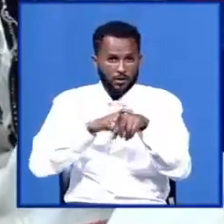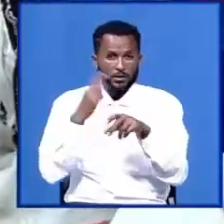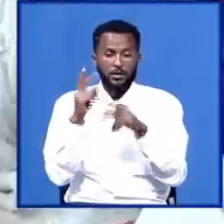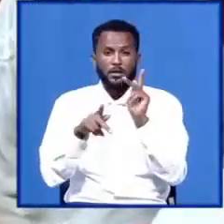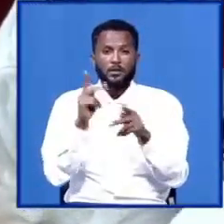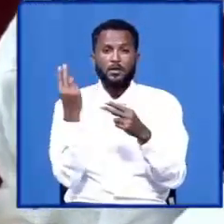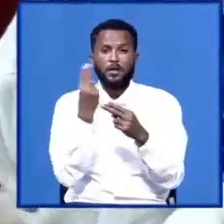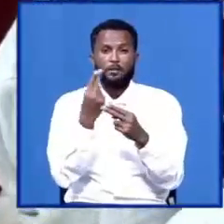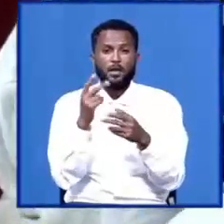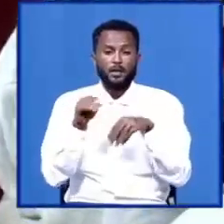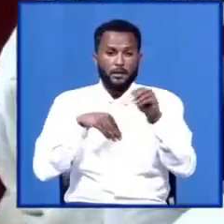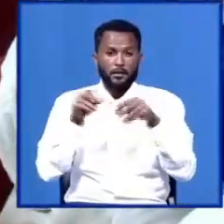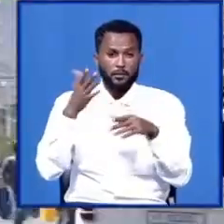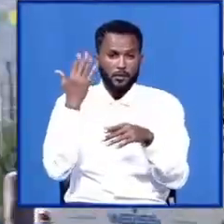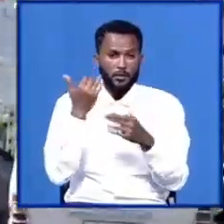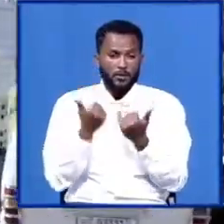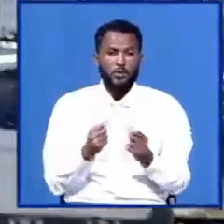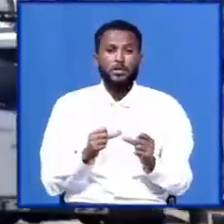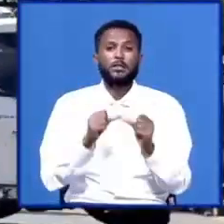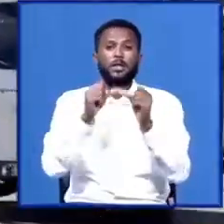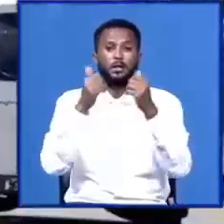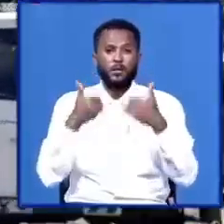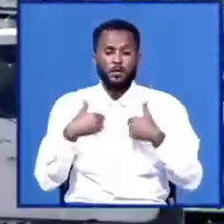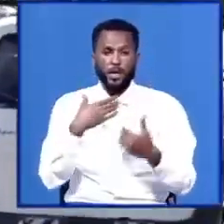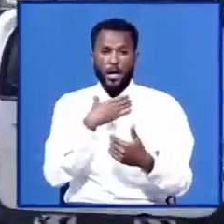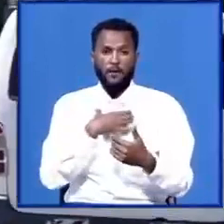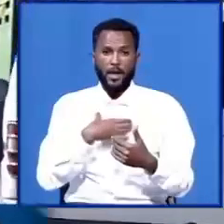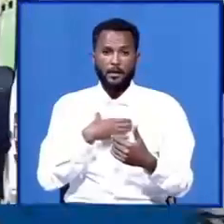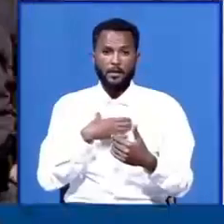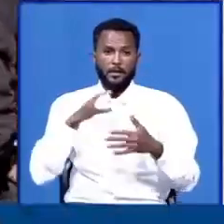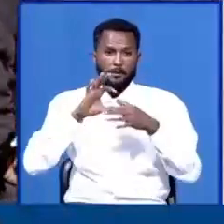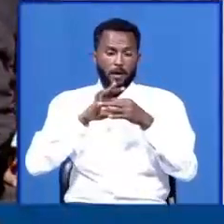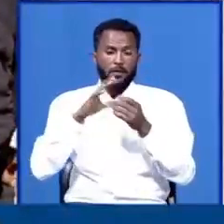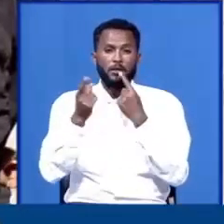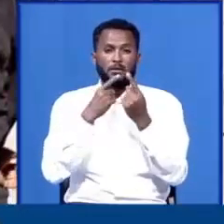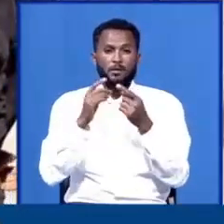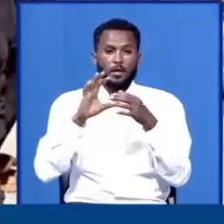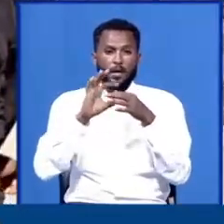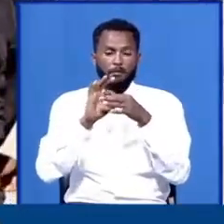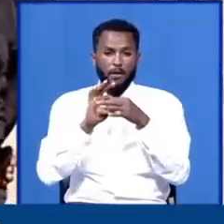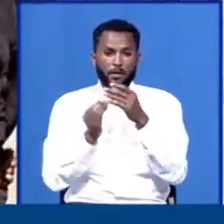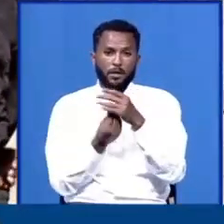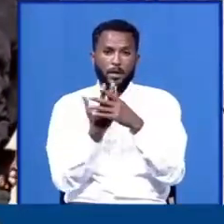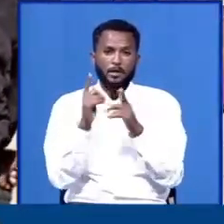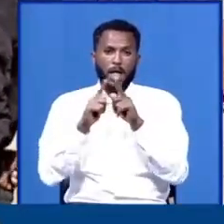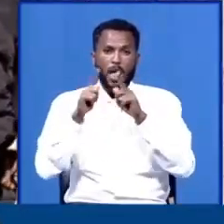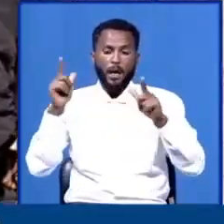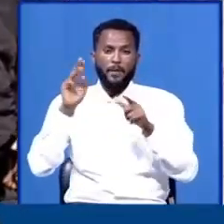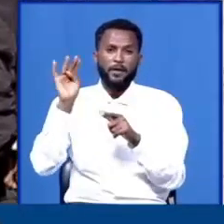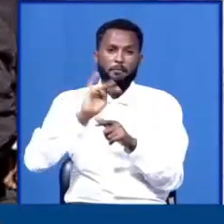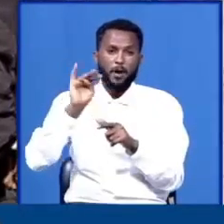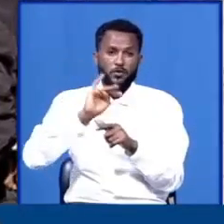ስራሕቲ ነጥፋ ከም ዝነበራን ሕዚ እውን ይቕፅላሉ ከም ዘለዋን ኣባላት እተን ማሕበራት ይዛረቡ። ማሕበር ልምዓት ዓባይ ማይጨው እቲ ዋና